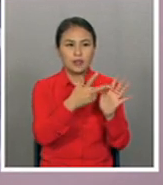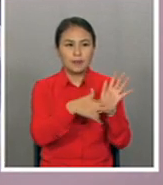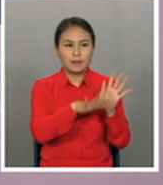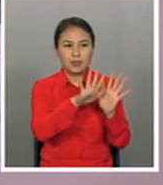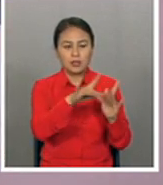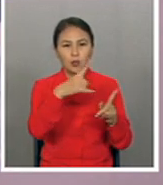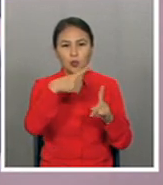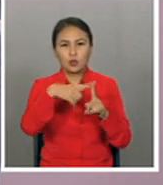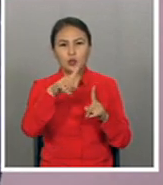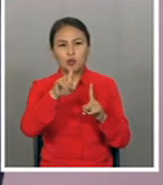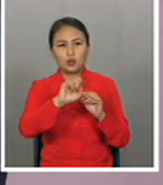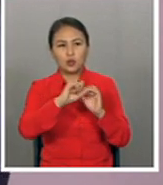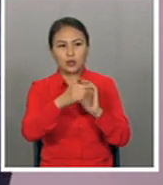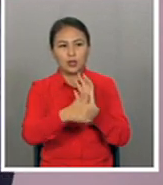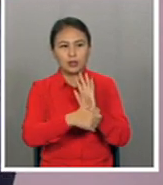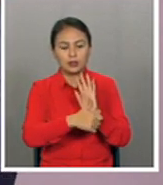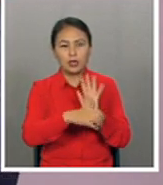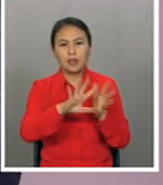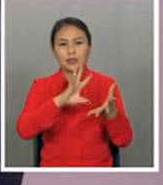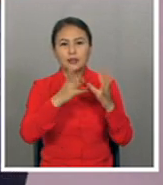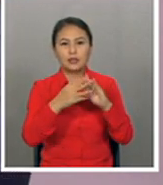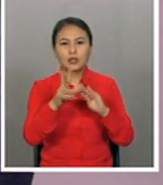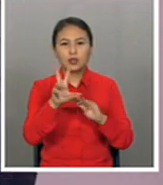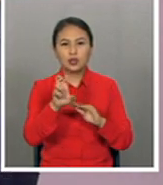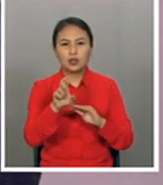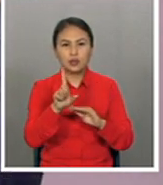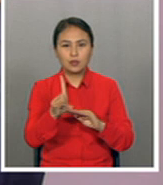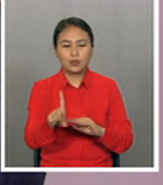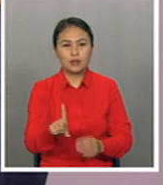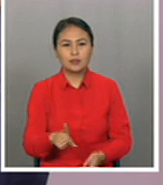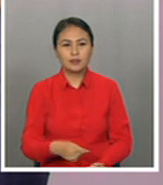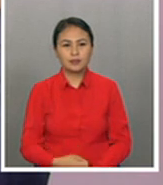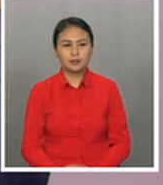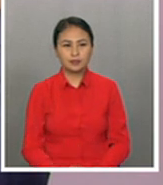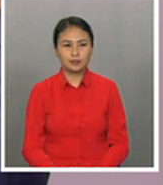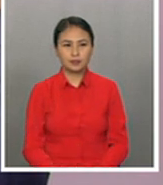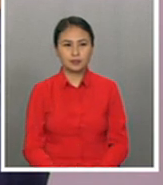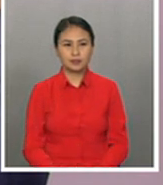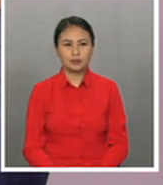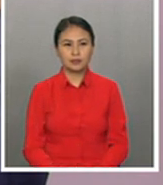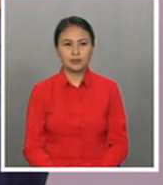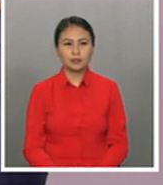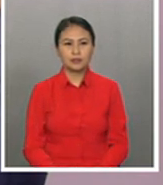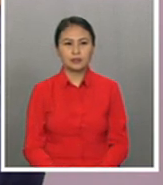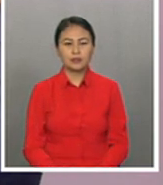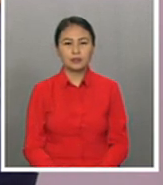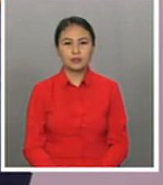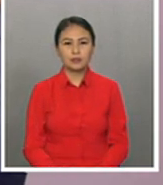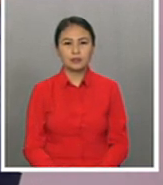185-ге 116-ны қосқанда өрнектің мәні 301-ге тең болады.